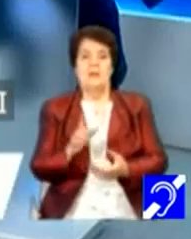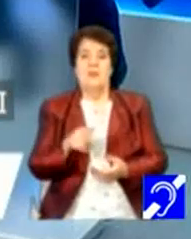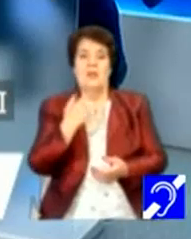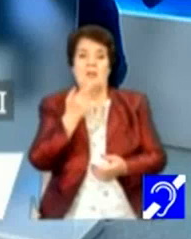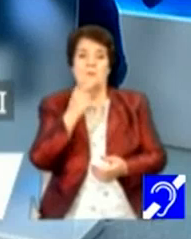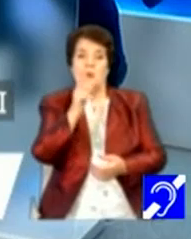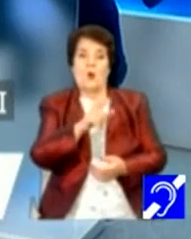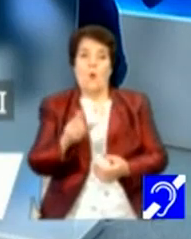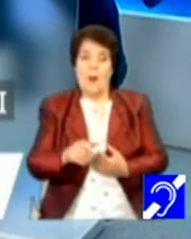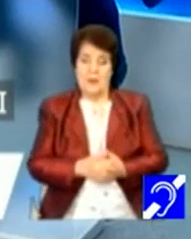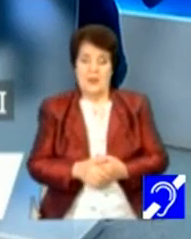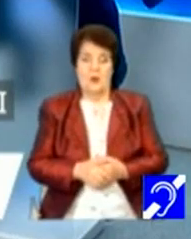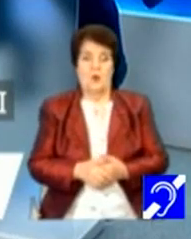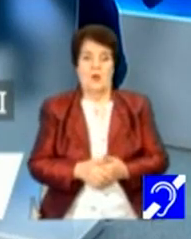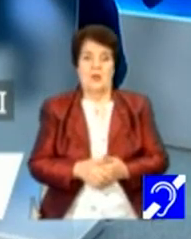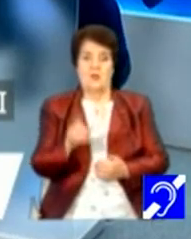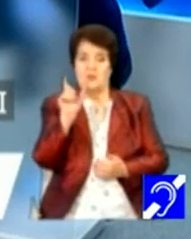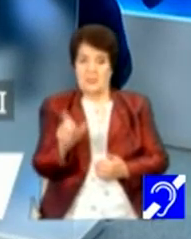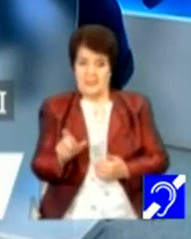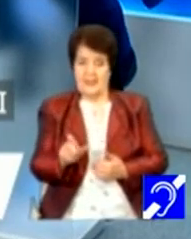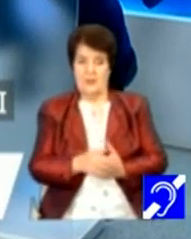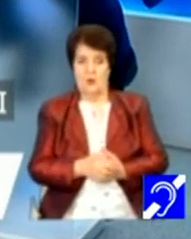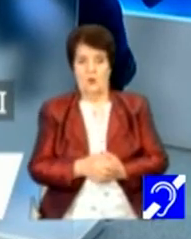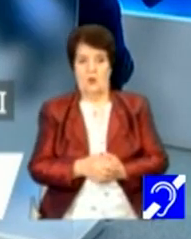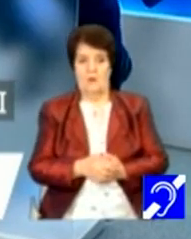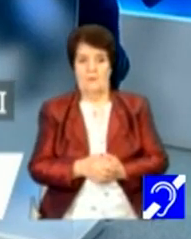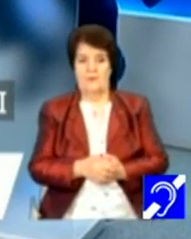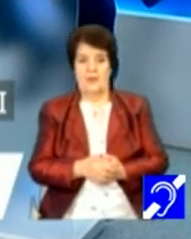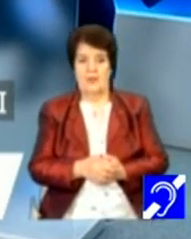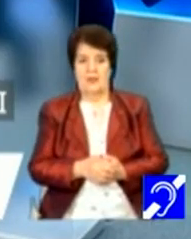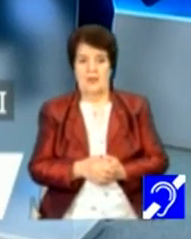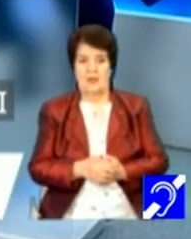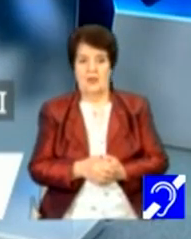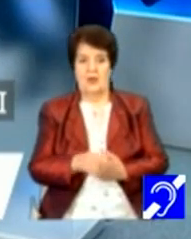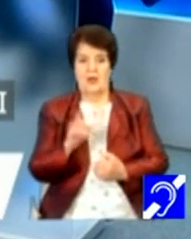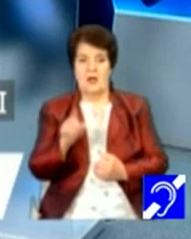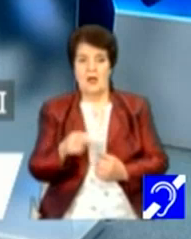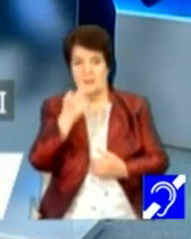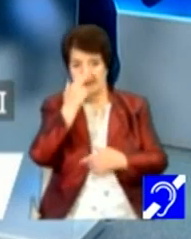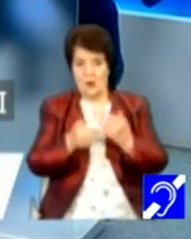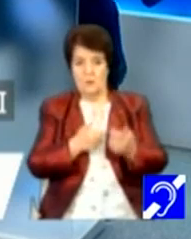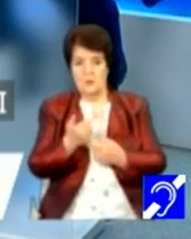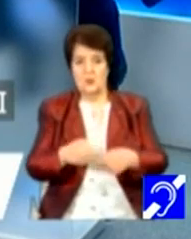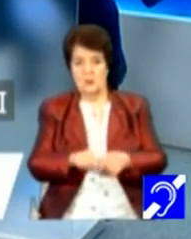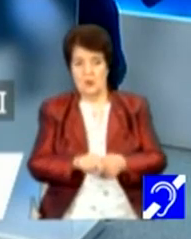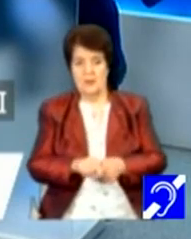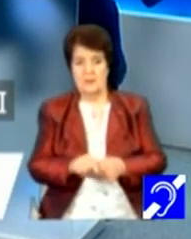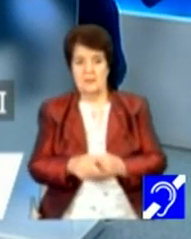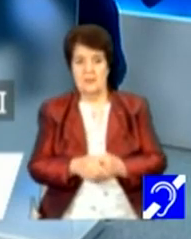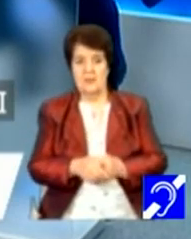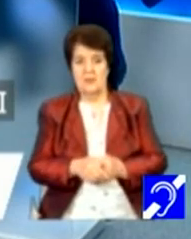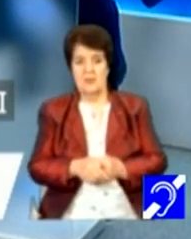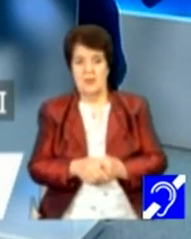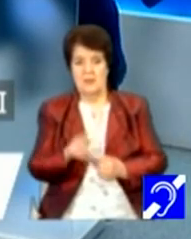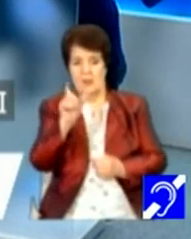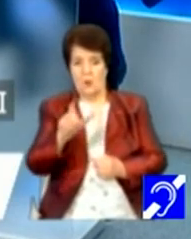spuneți oamenilor, cetățenilor, care, eu știu, s-au obișnuit cu astfel de discursuri înainte,